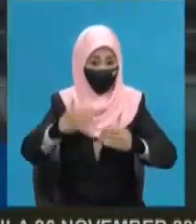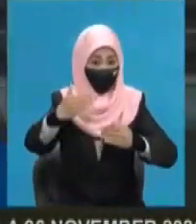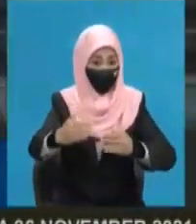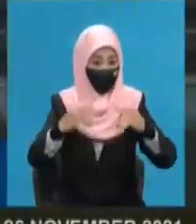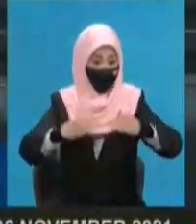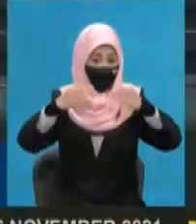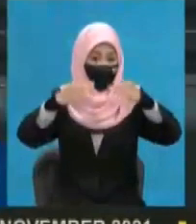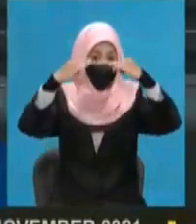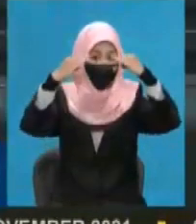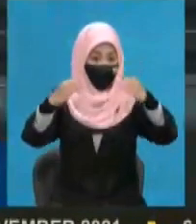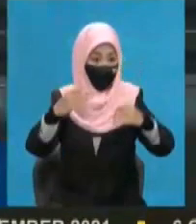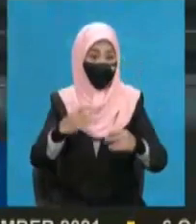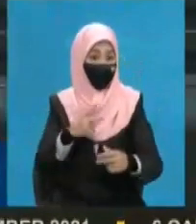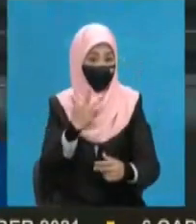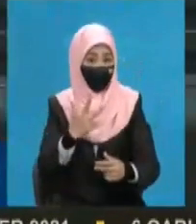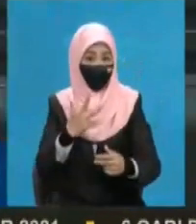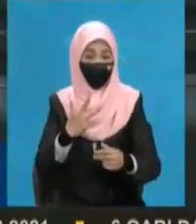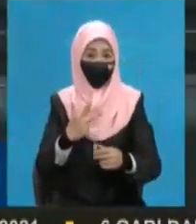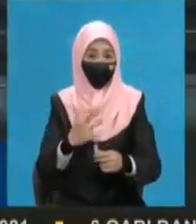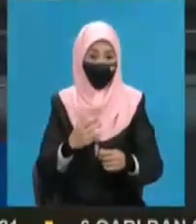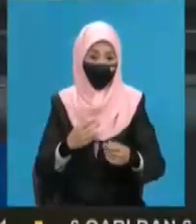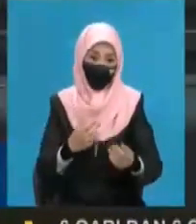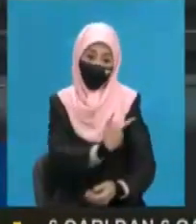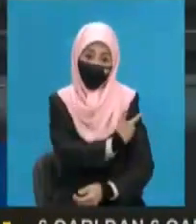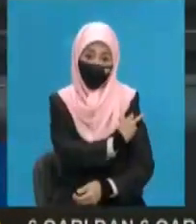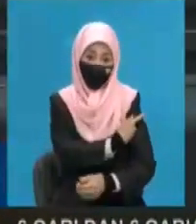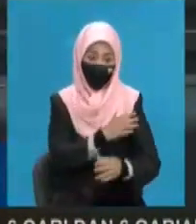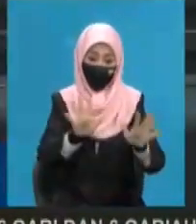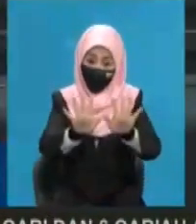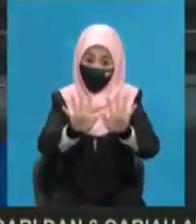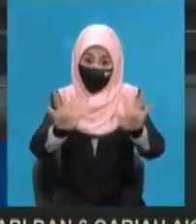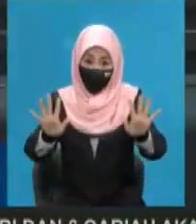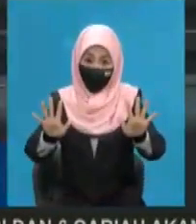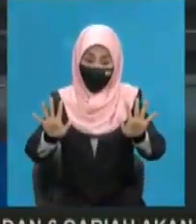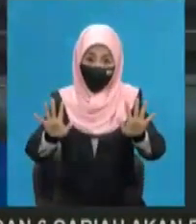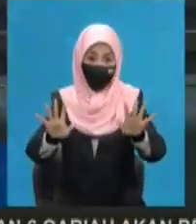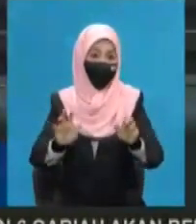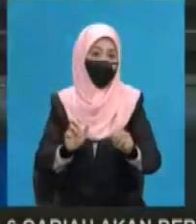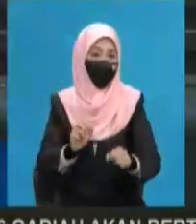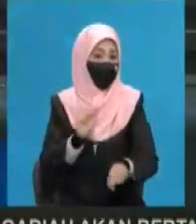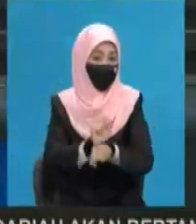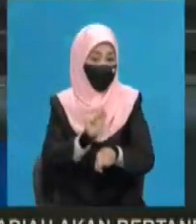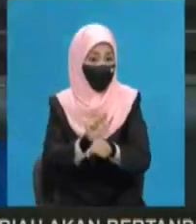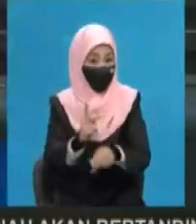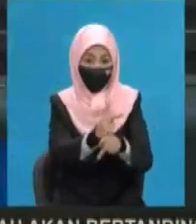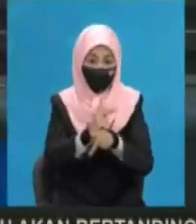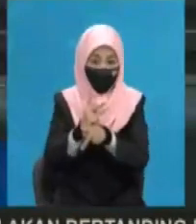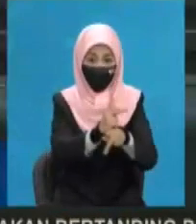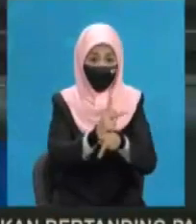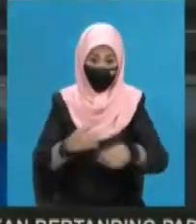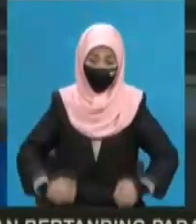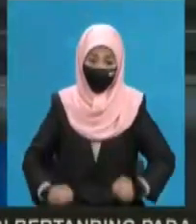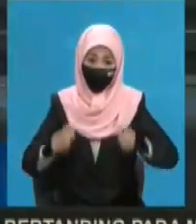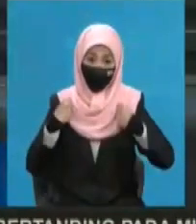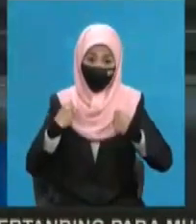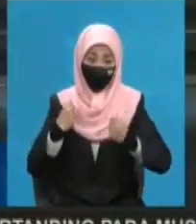berfasa dengan memberikan vaksin kepada barisan hadapan terutama mereka yang berkaitan dengan penjagaan kesehatan